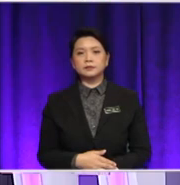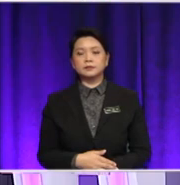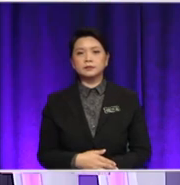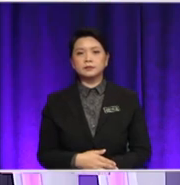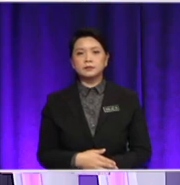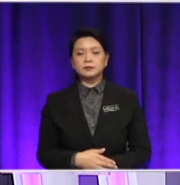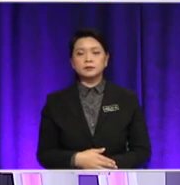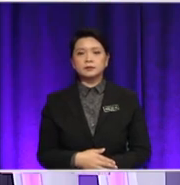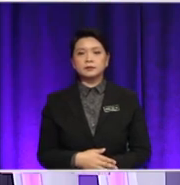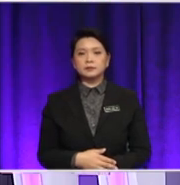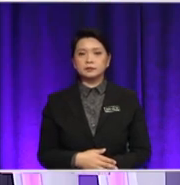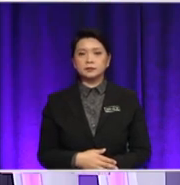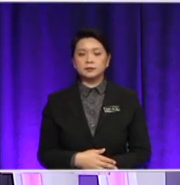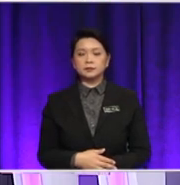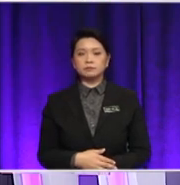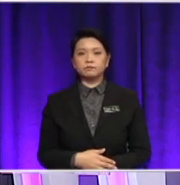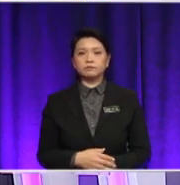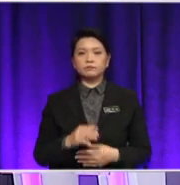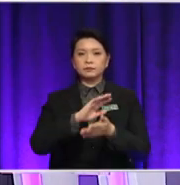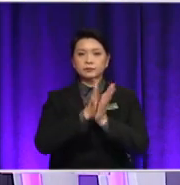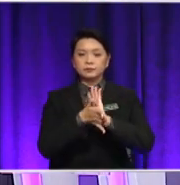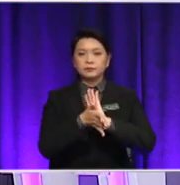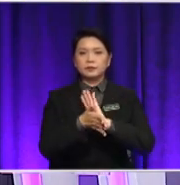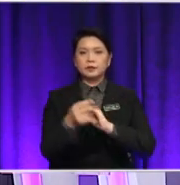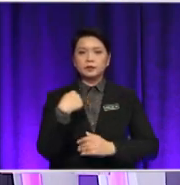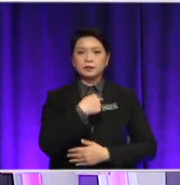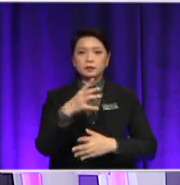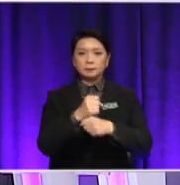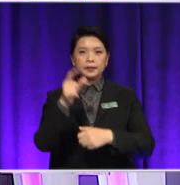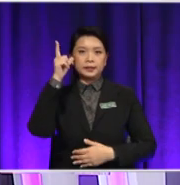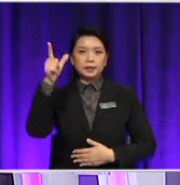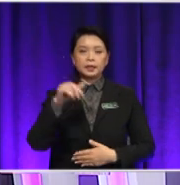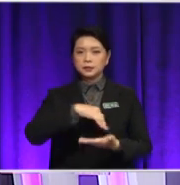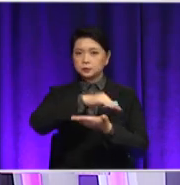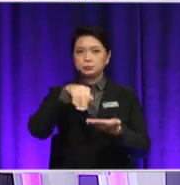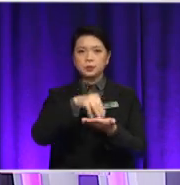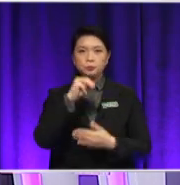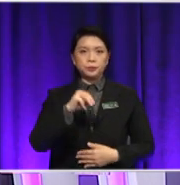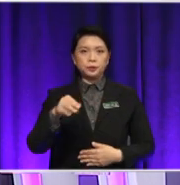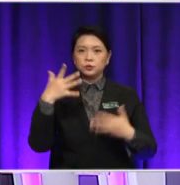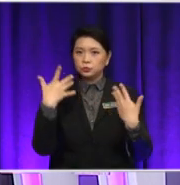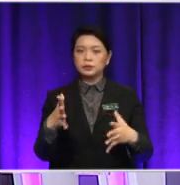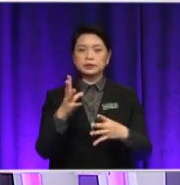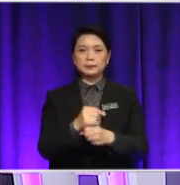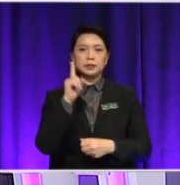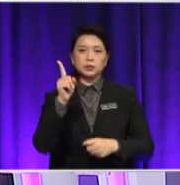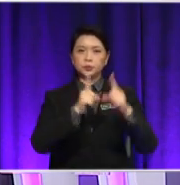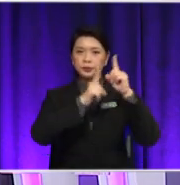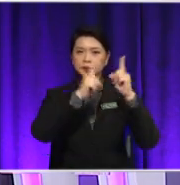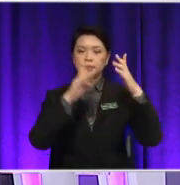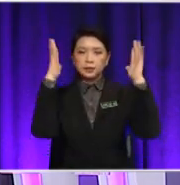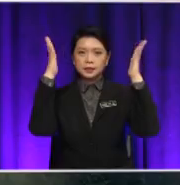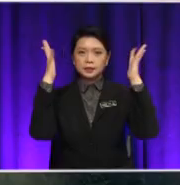Husna pun dapat bintang. Baiklah. Jadi, di sini kalau kita dapat lihat, semua murid-murid telah memperolehi satu bintang. Bagi